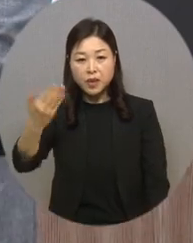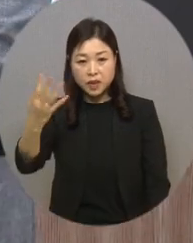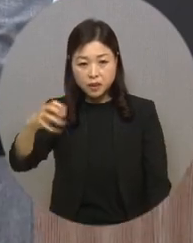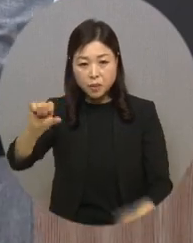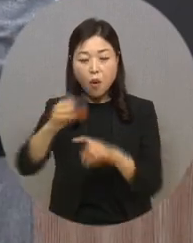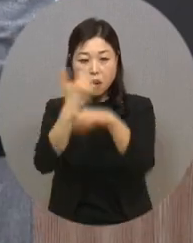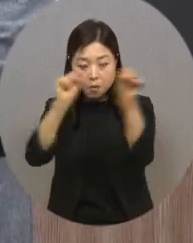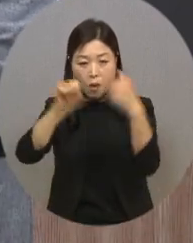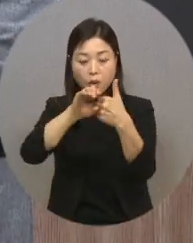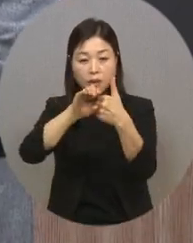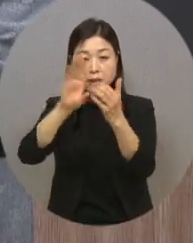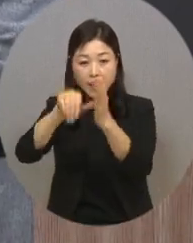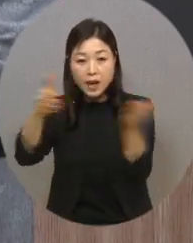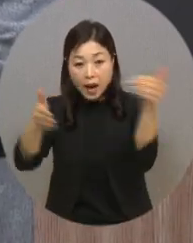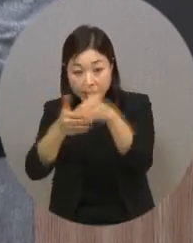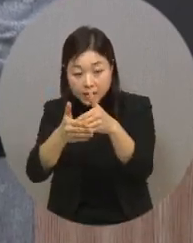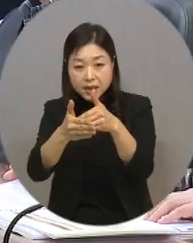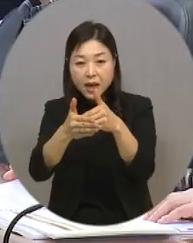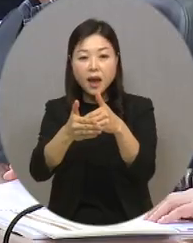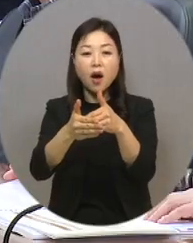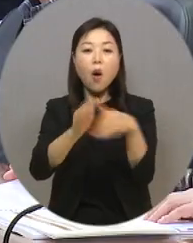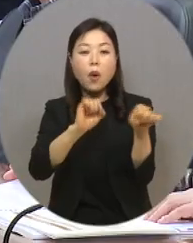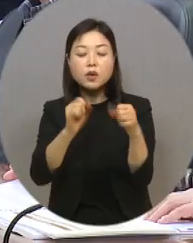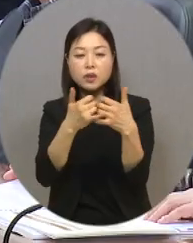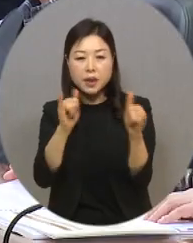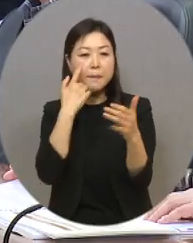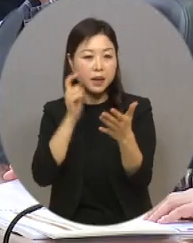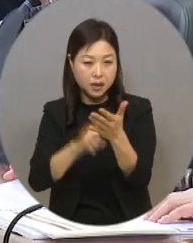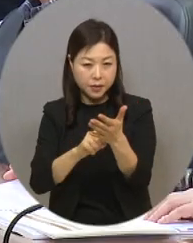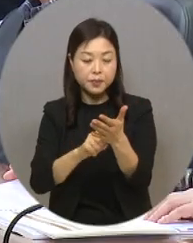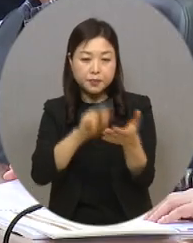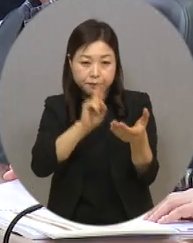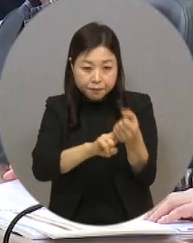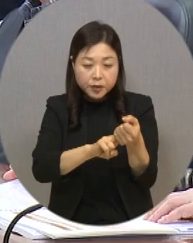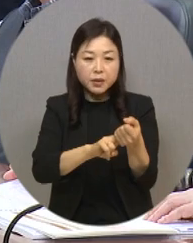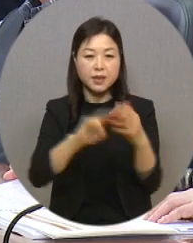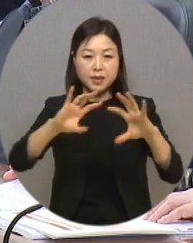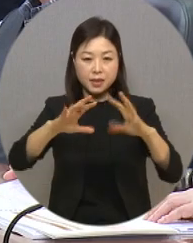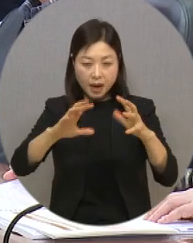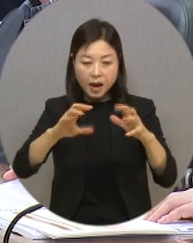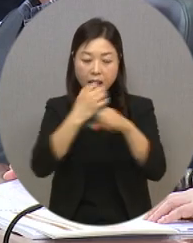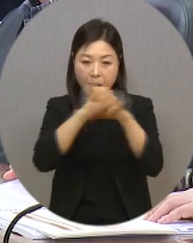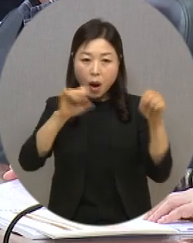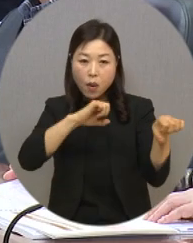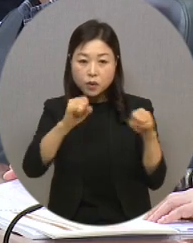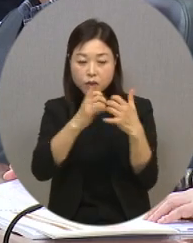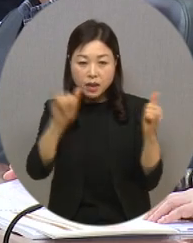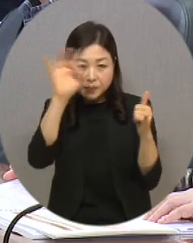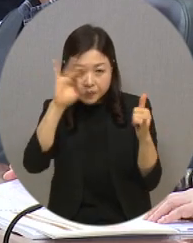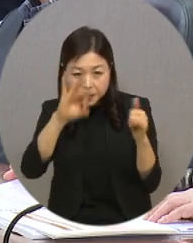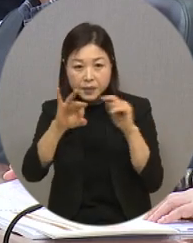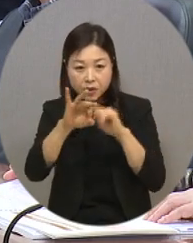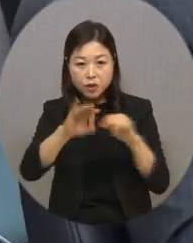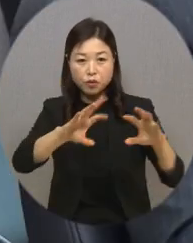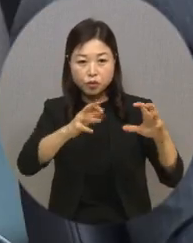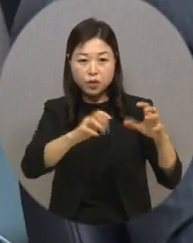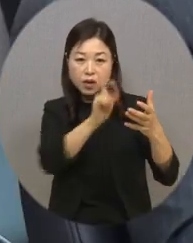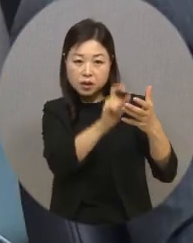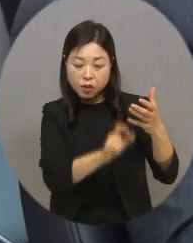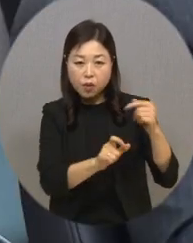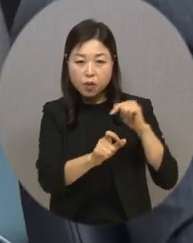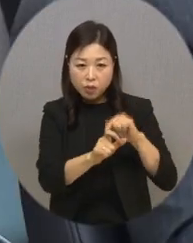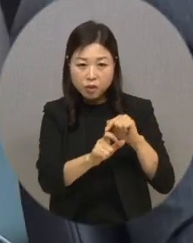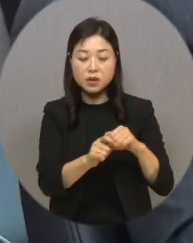독립운동가를 찾아냈습니다 숨은 독립운동가를 찾기 위해 국가기 과 국가 보험부 소장한